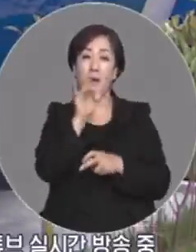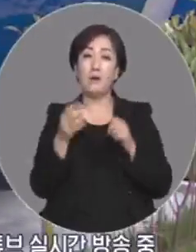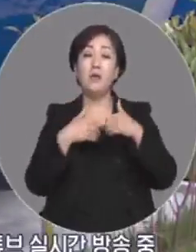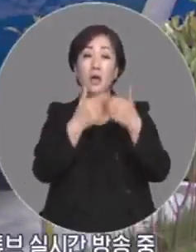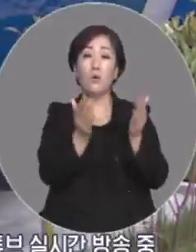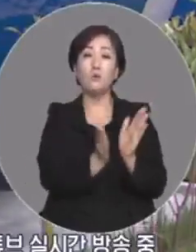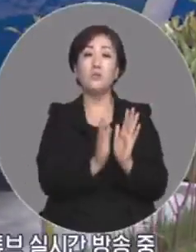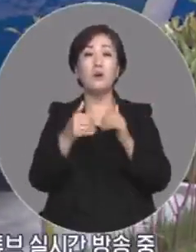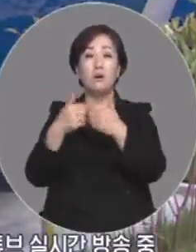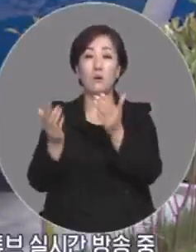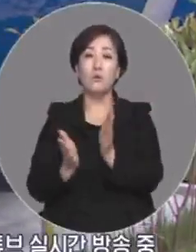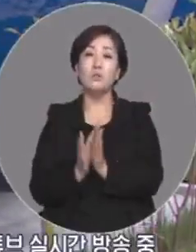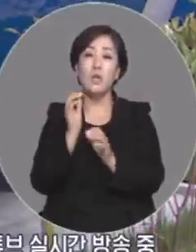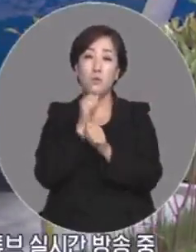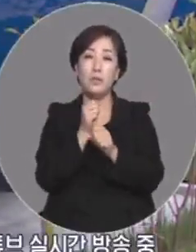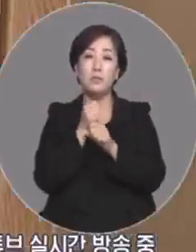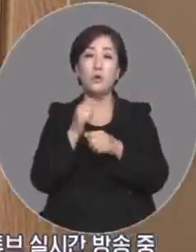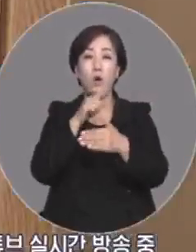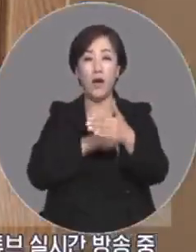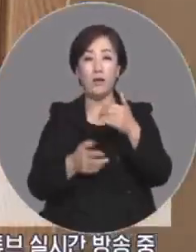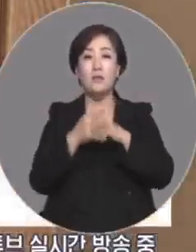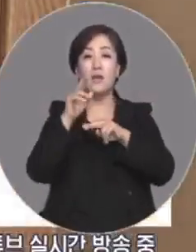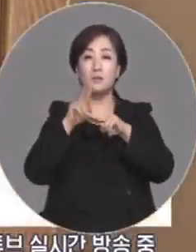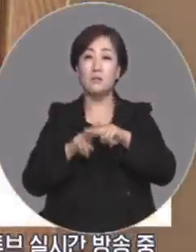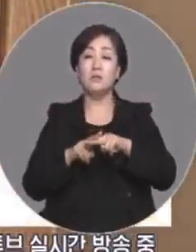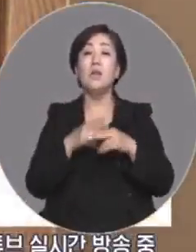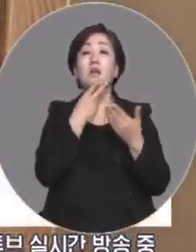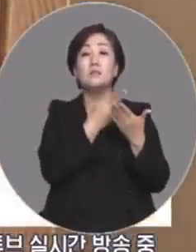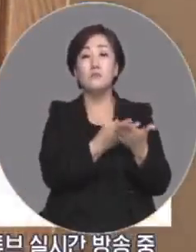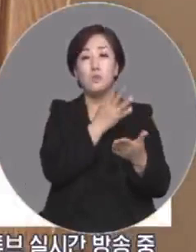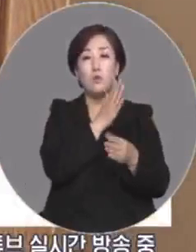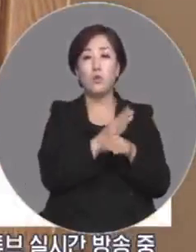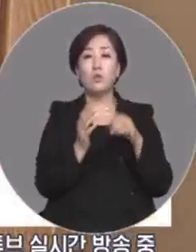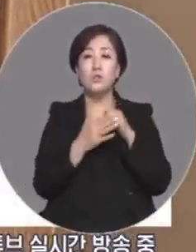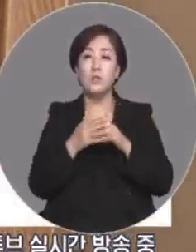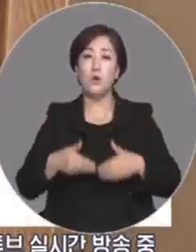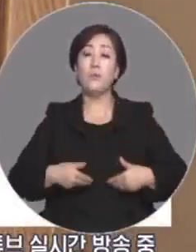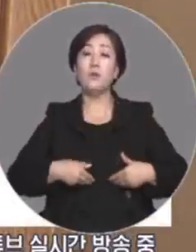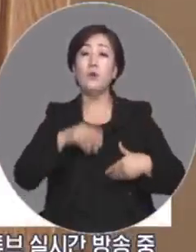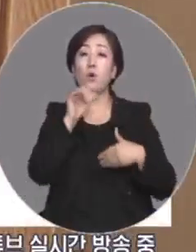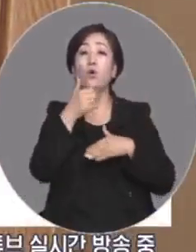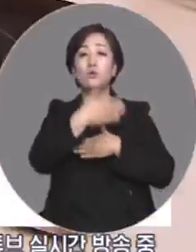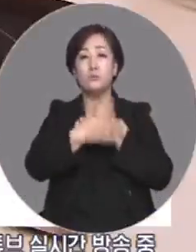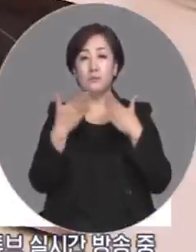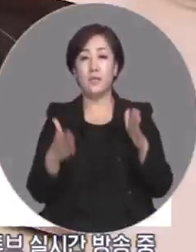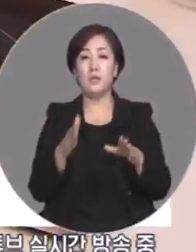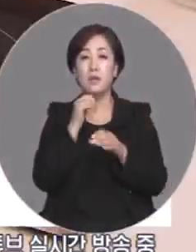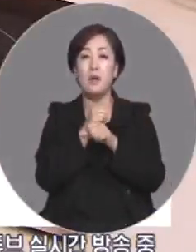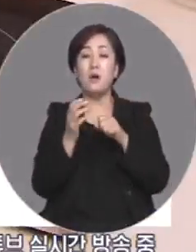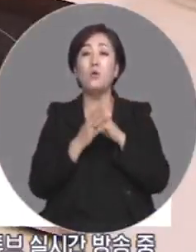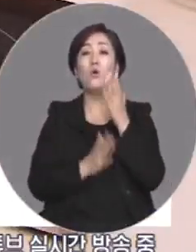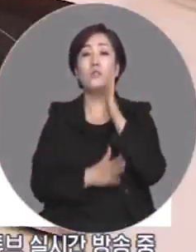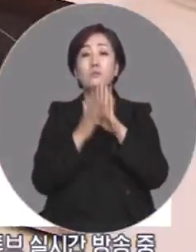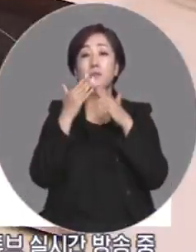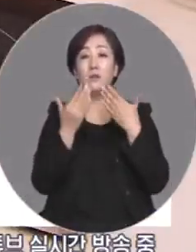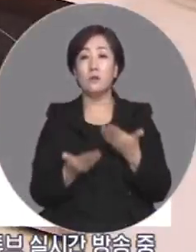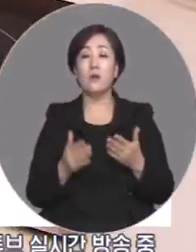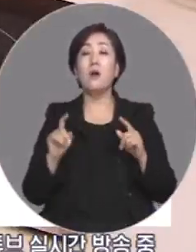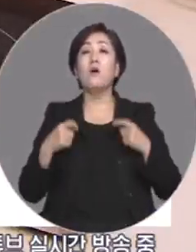이곳. 내부엔 싱크대와 테이블, 침실까지 필요한 것은 모두 갖추고 있어 시민들에겐 휴식